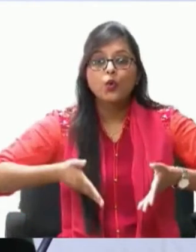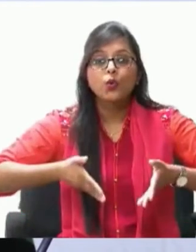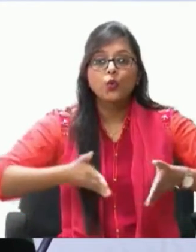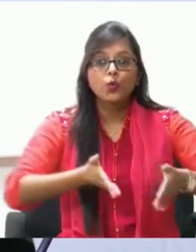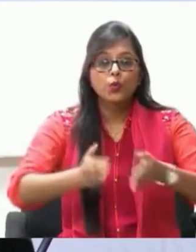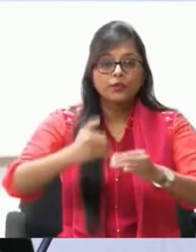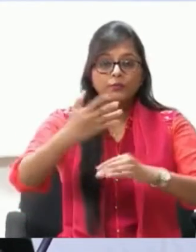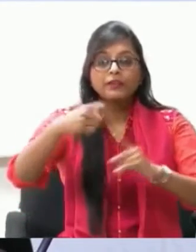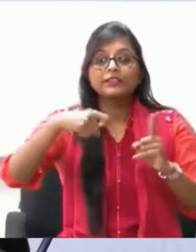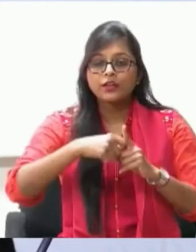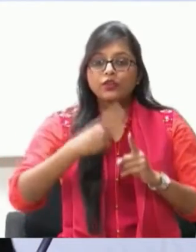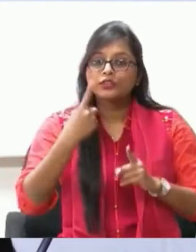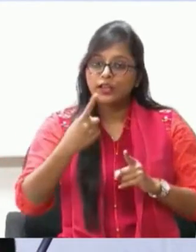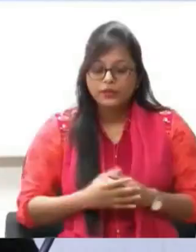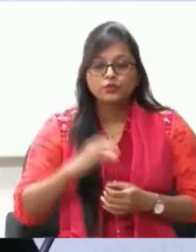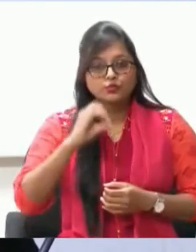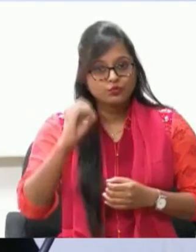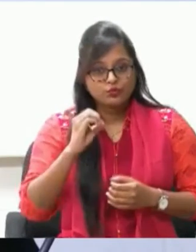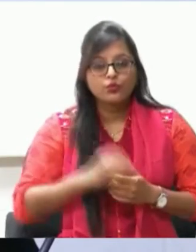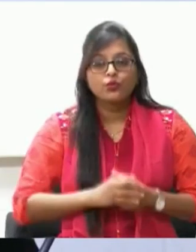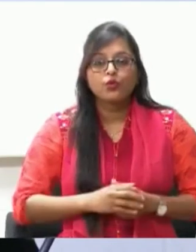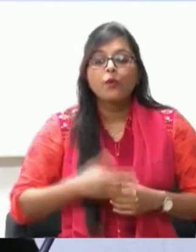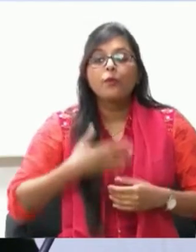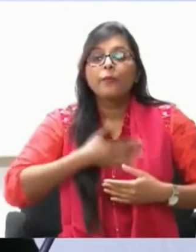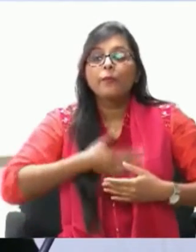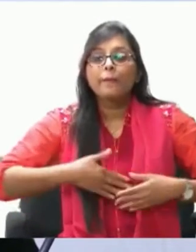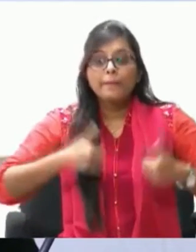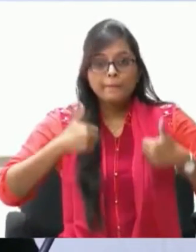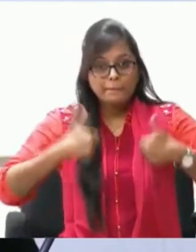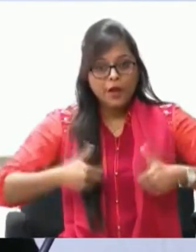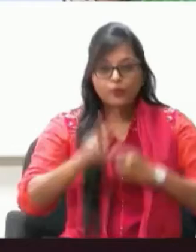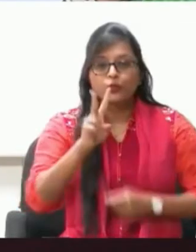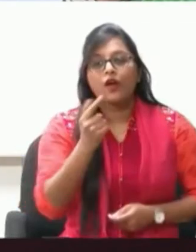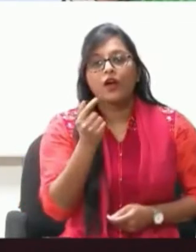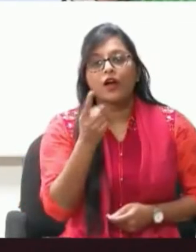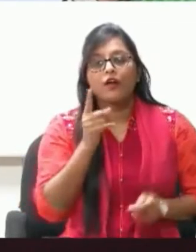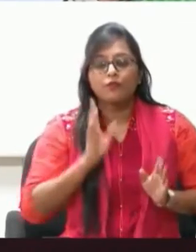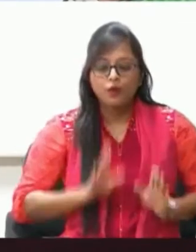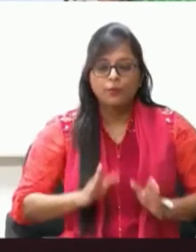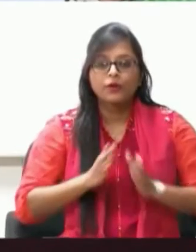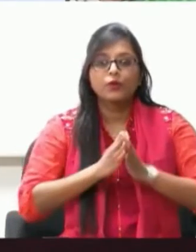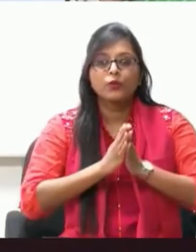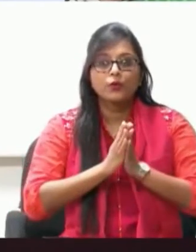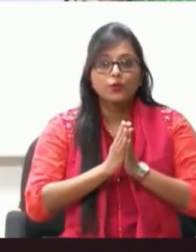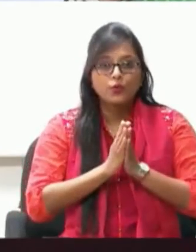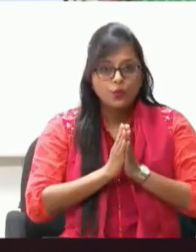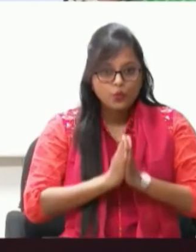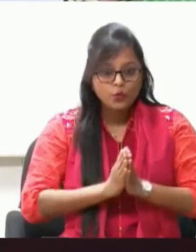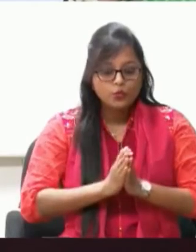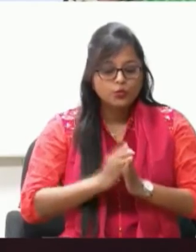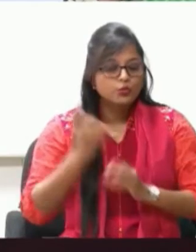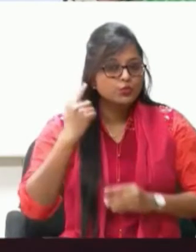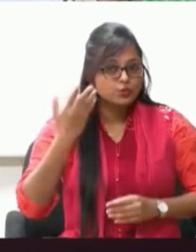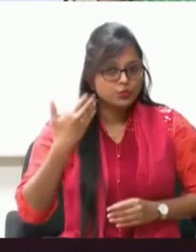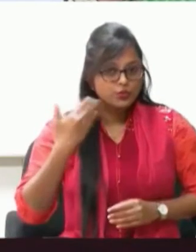এবং চট্টগ্রামে 1 জন শনাক্ত হয়েছেন। মোট সুস্থ হয়ে বাড়ি ফিরে গেছেন 33 জন। নতুন করে আক্রান্তদের মধ্যে 27 জন